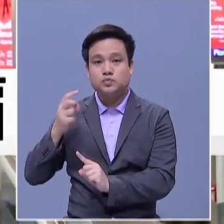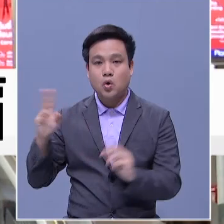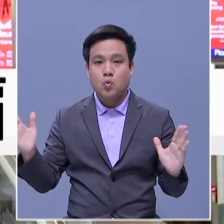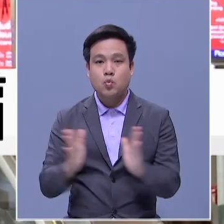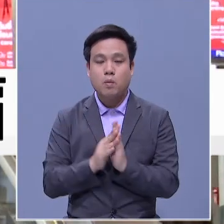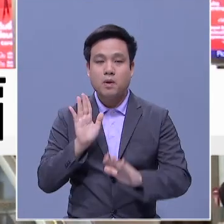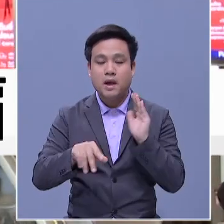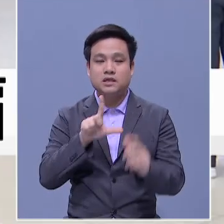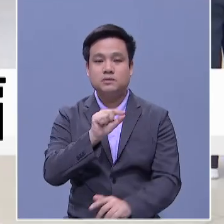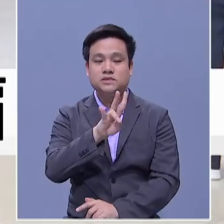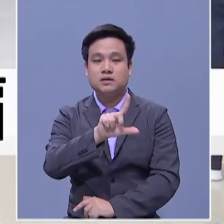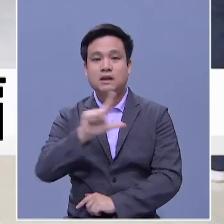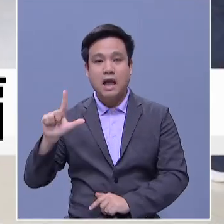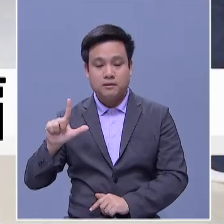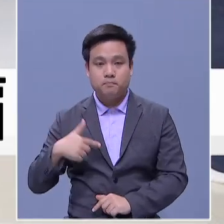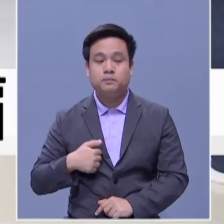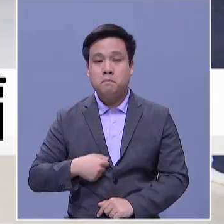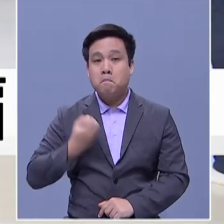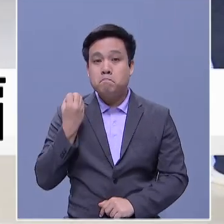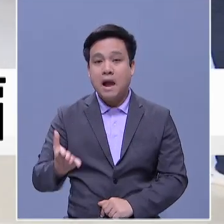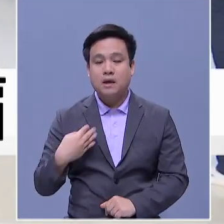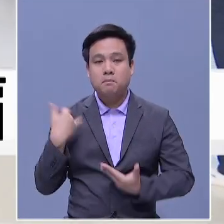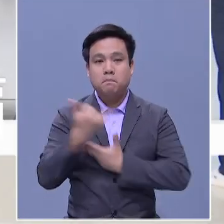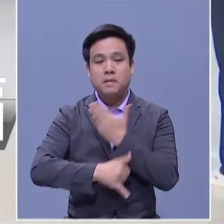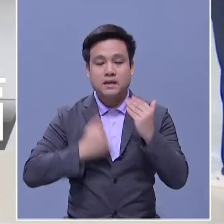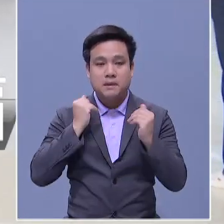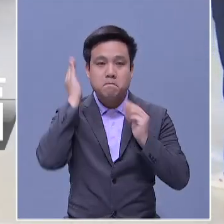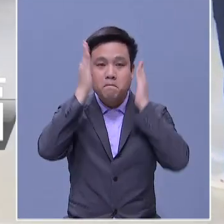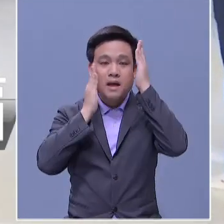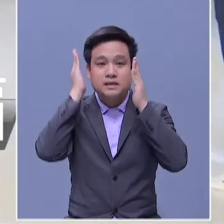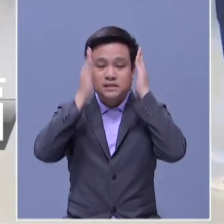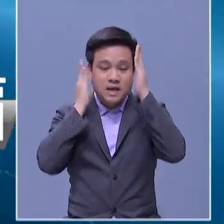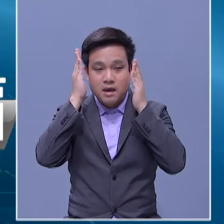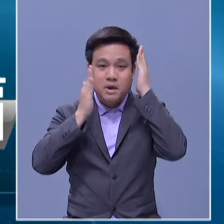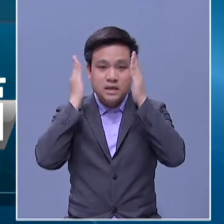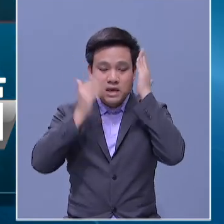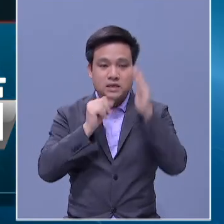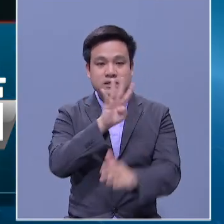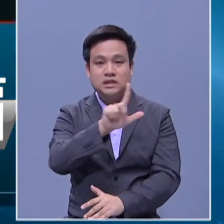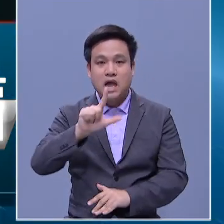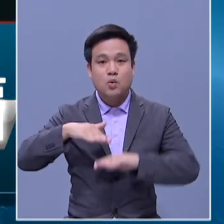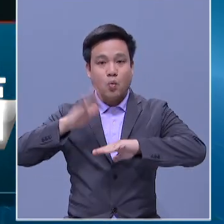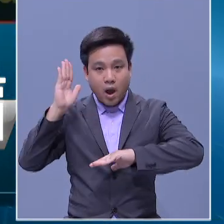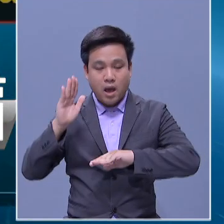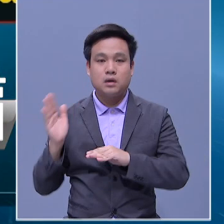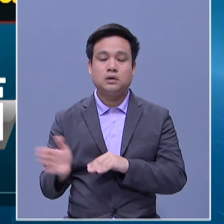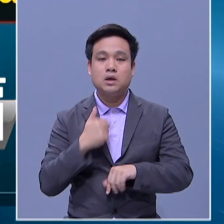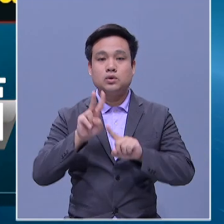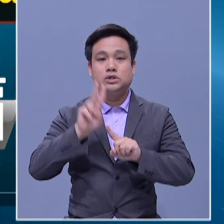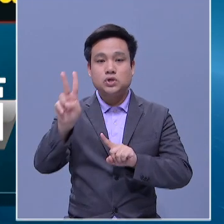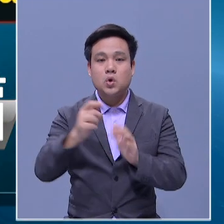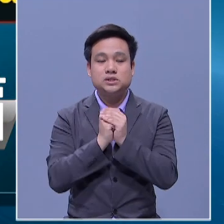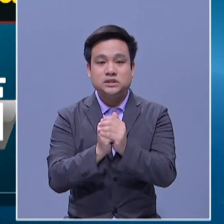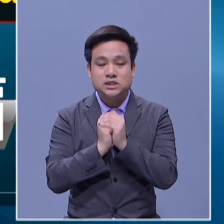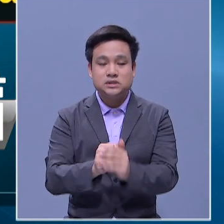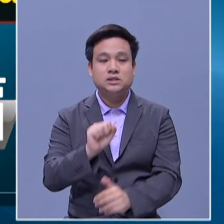ท่องเที่ยวจากมาเลเซียค่ะมาไทยมากที่สุดเลยนะคะ4ล้าน4แสน39,000กว่าคนรองลงมาก็คือจีนค่ะ3ล้าน